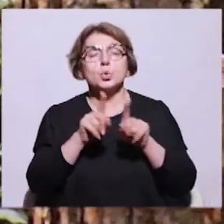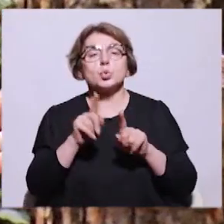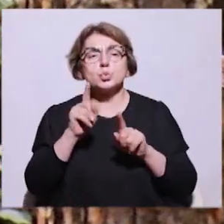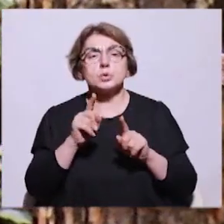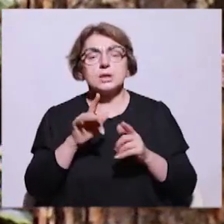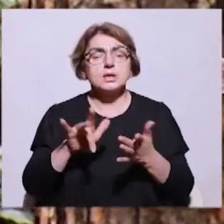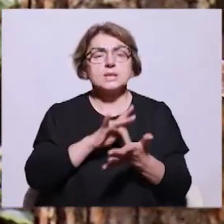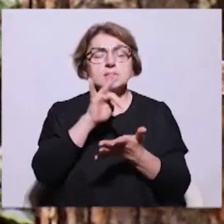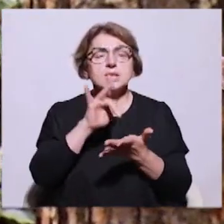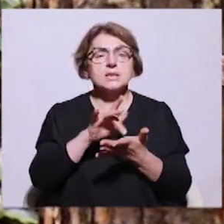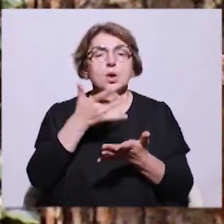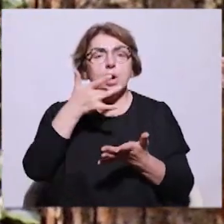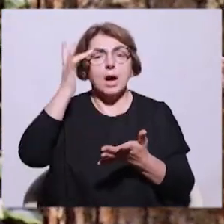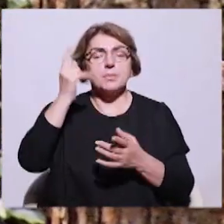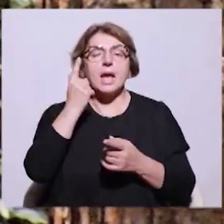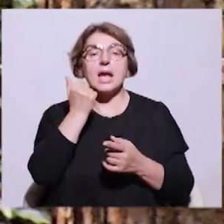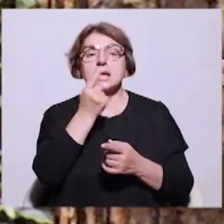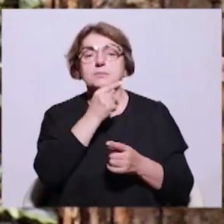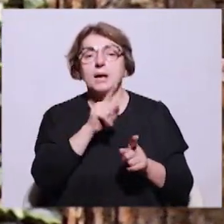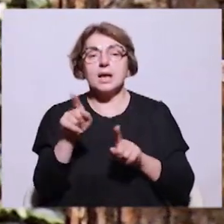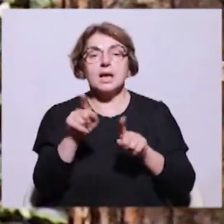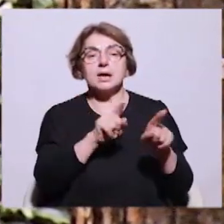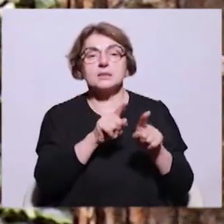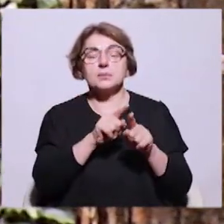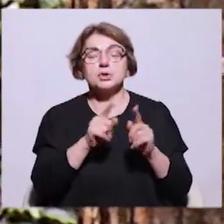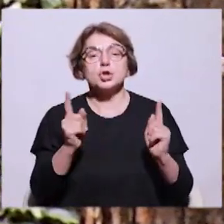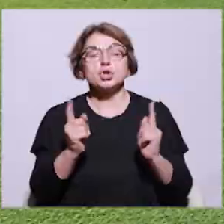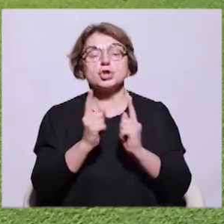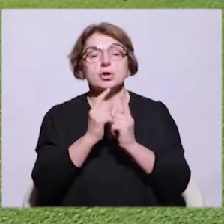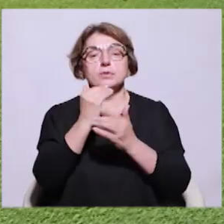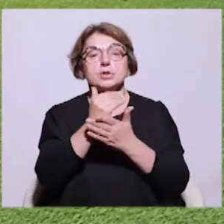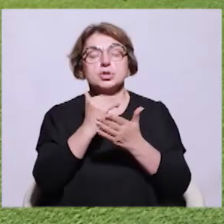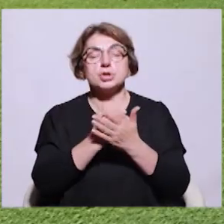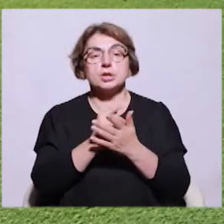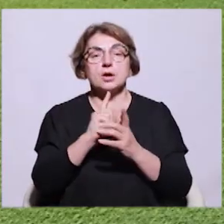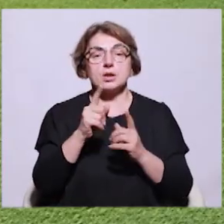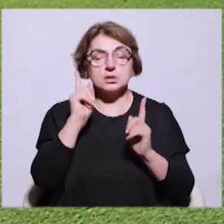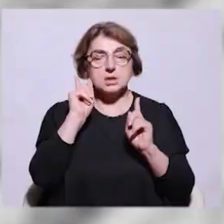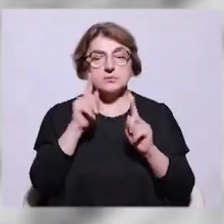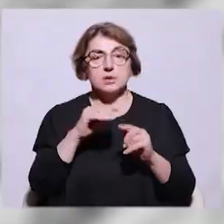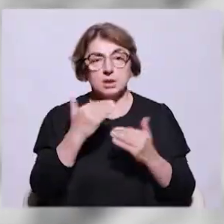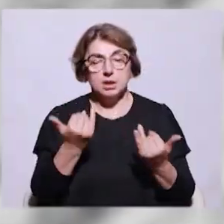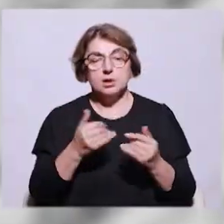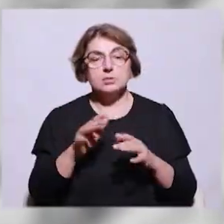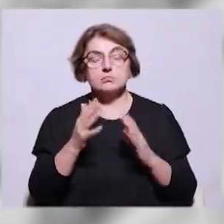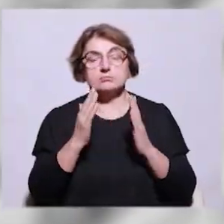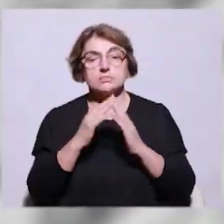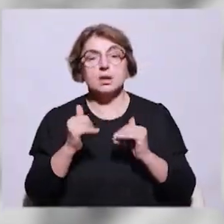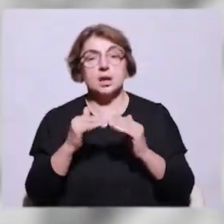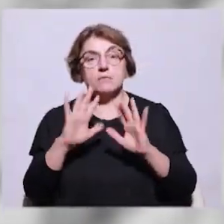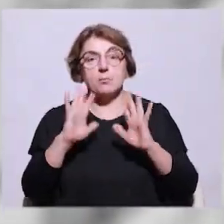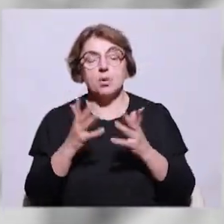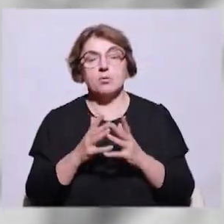მთლიანად ცენტრალური ამერიკისა და ესპანელების ერთმანეთთან შეხვედრის შედეგად, რასაც ვიცით, რომ ნგრევა მოყვა.